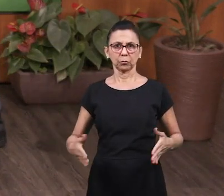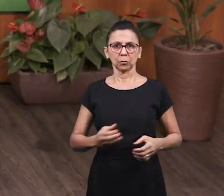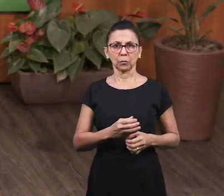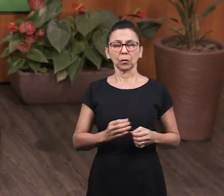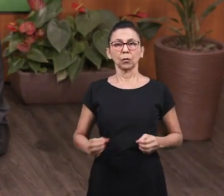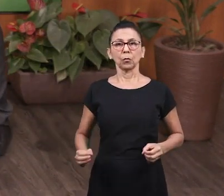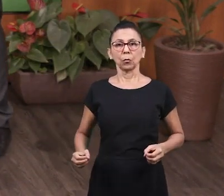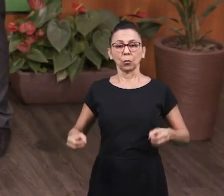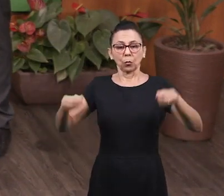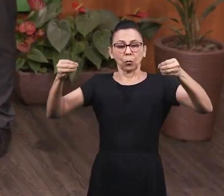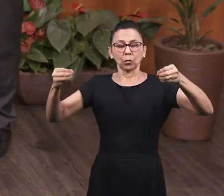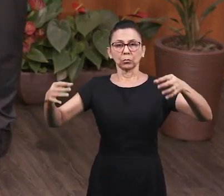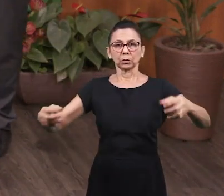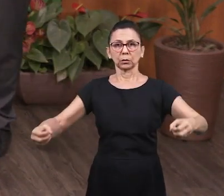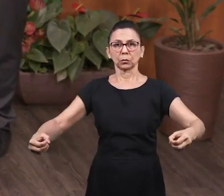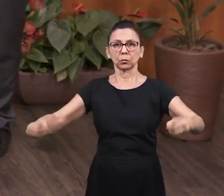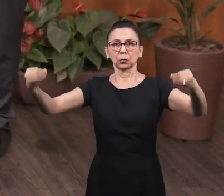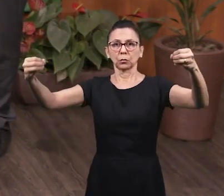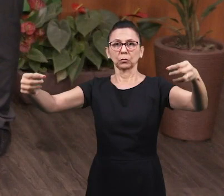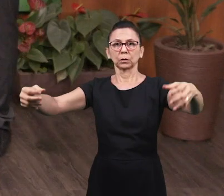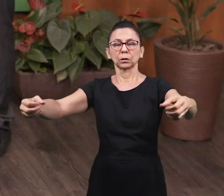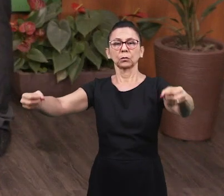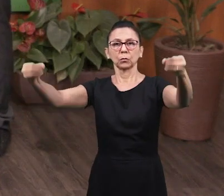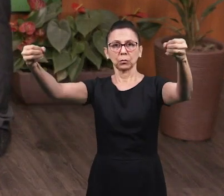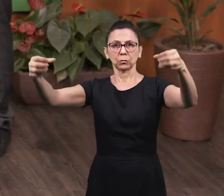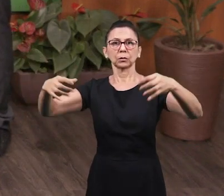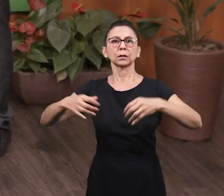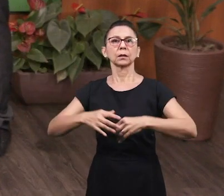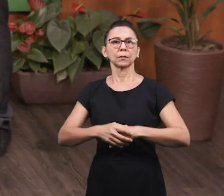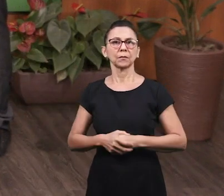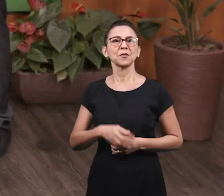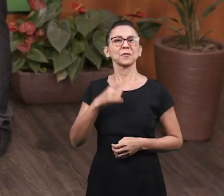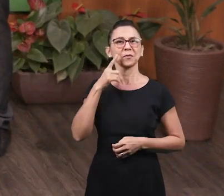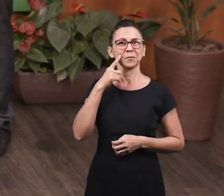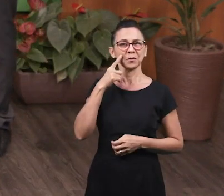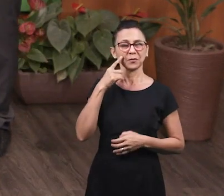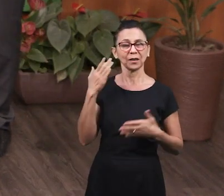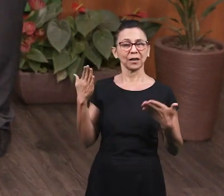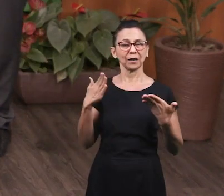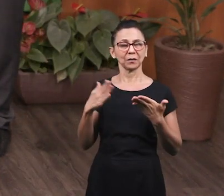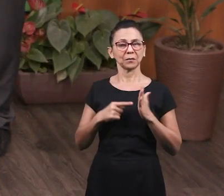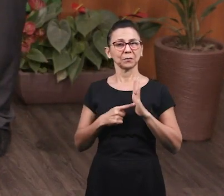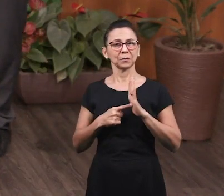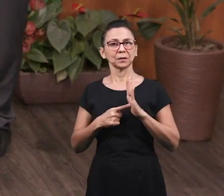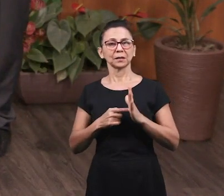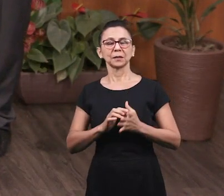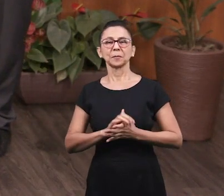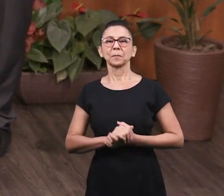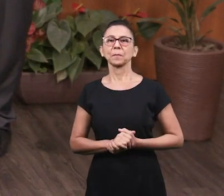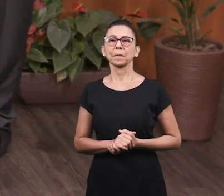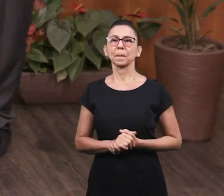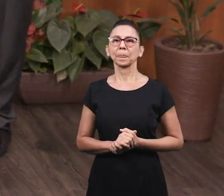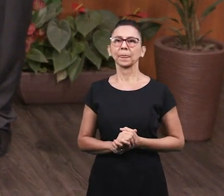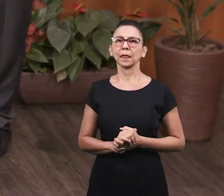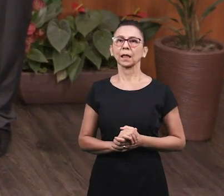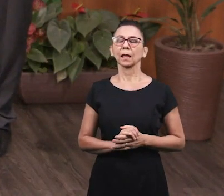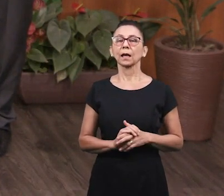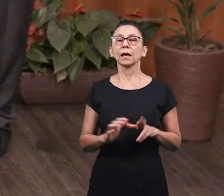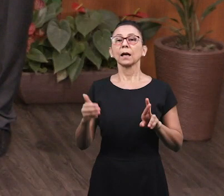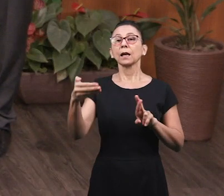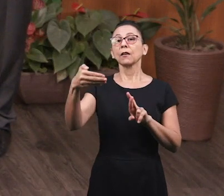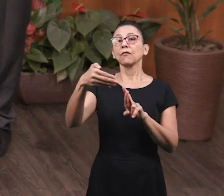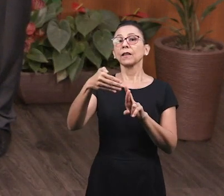étaient soutenus par des colonnes. Plus loin, nous allons parler de chaque matériau. Mais nous allons